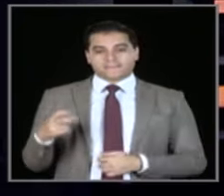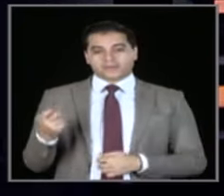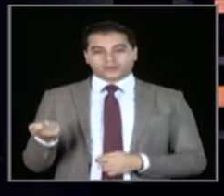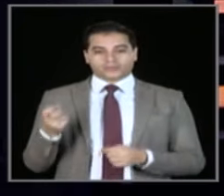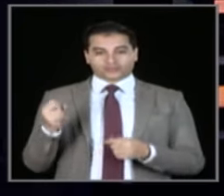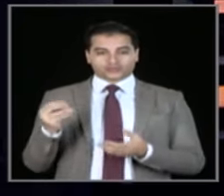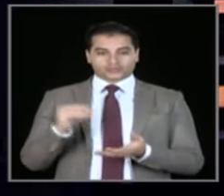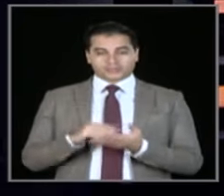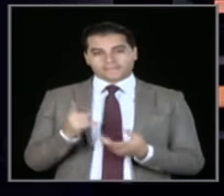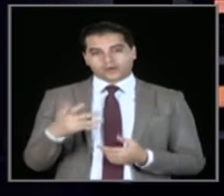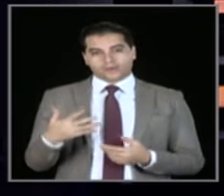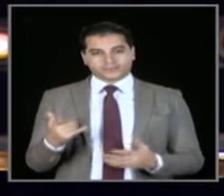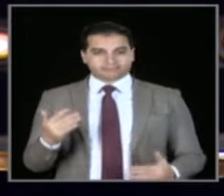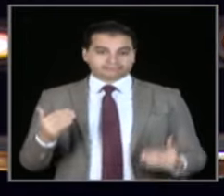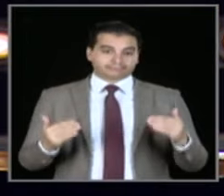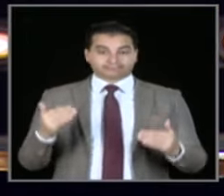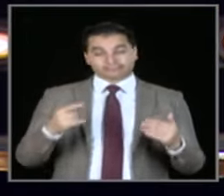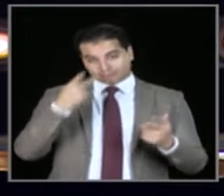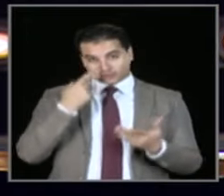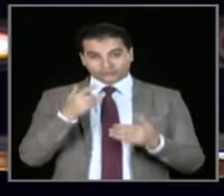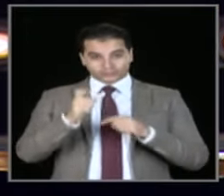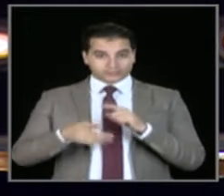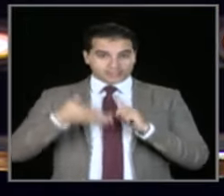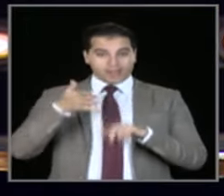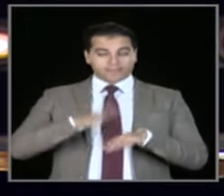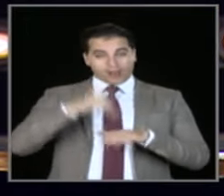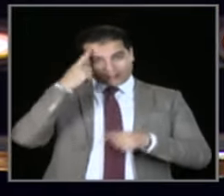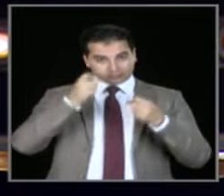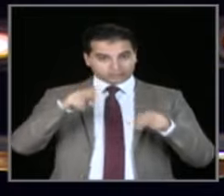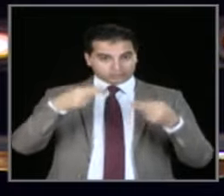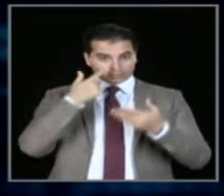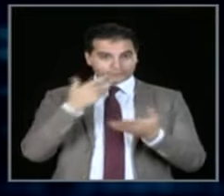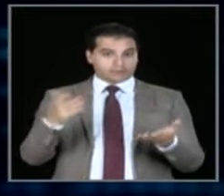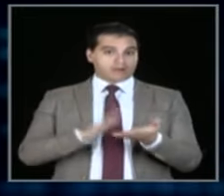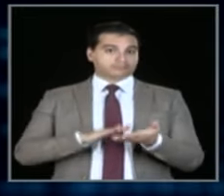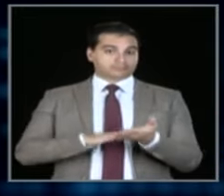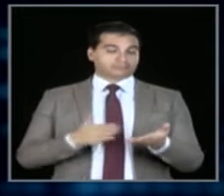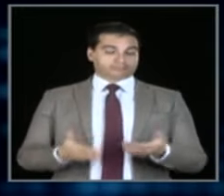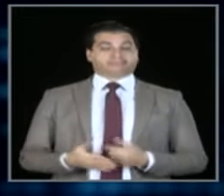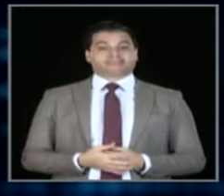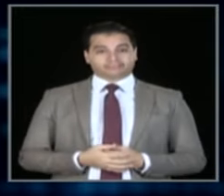80 و25 105. ودلوقتي مع الفقرة الخامسة، فقرة ضربات الجزاء.